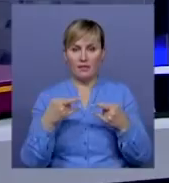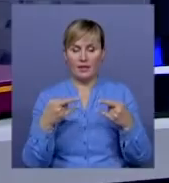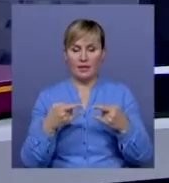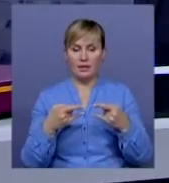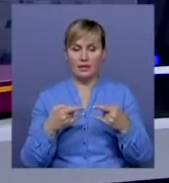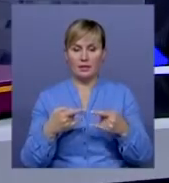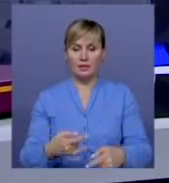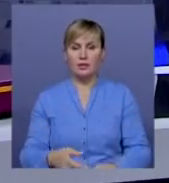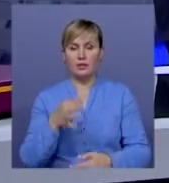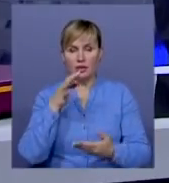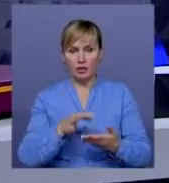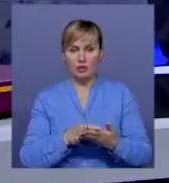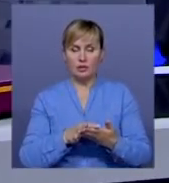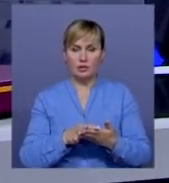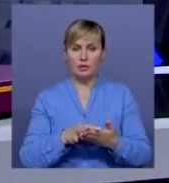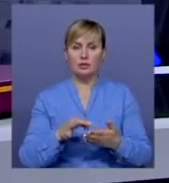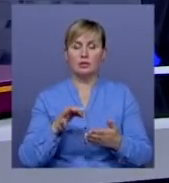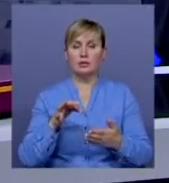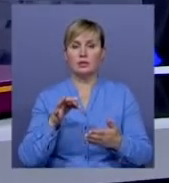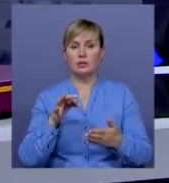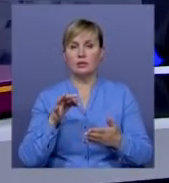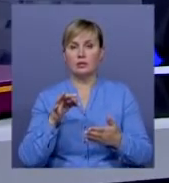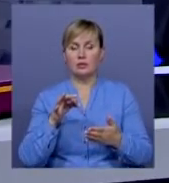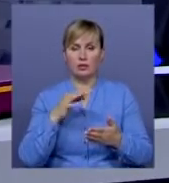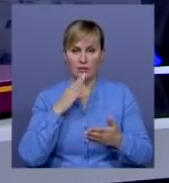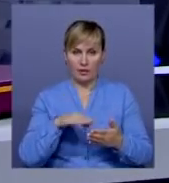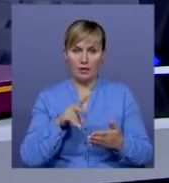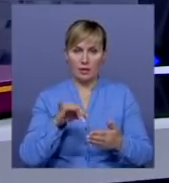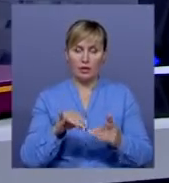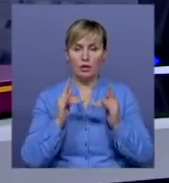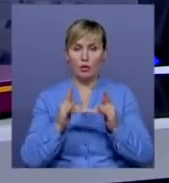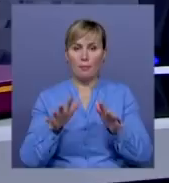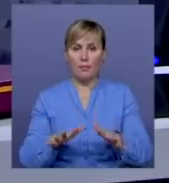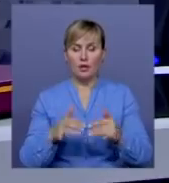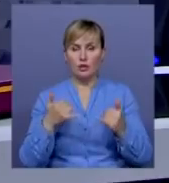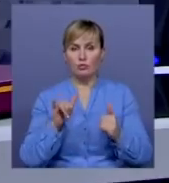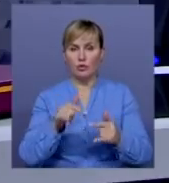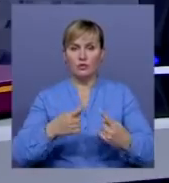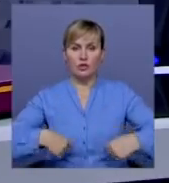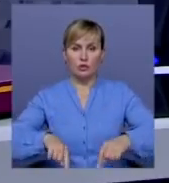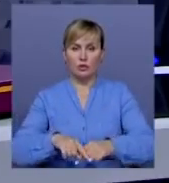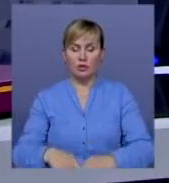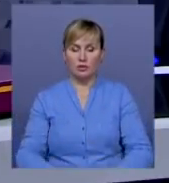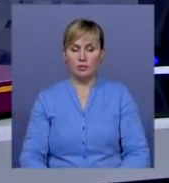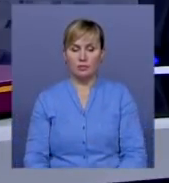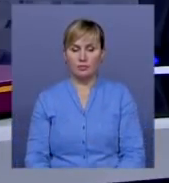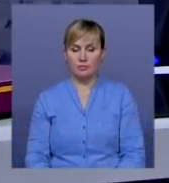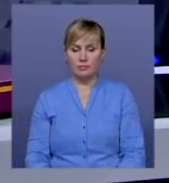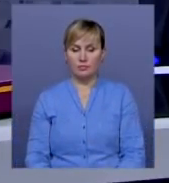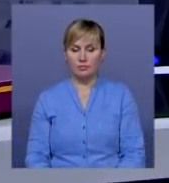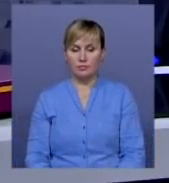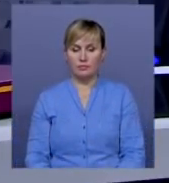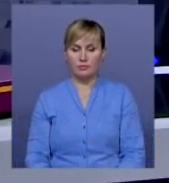Сабит Бексиитович, скажите, пожалуйста, вот достаточно ли койко-мест сейчас в учреждении?